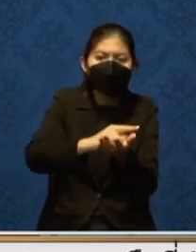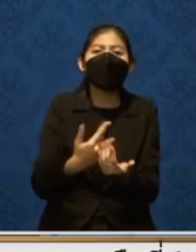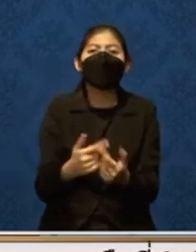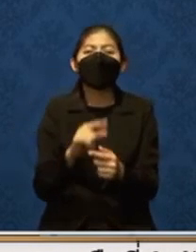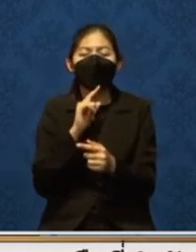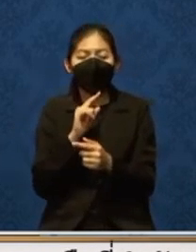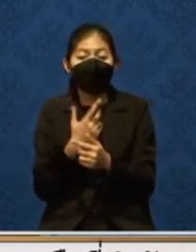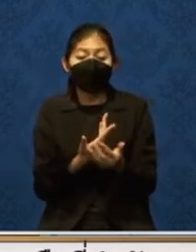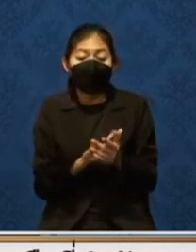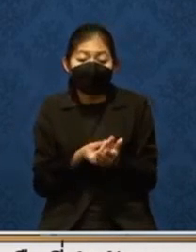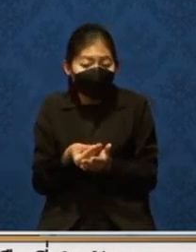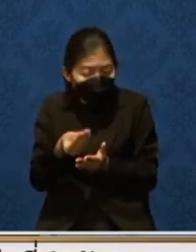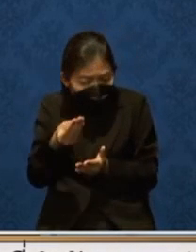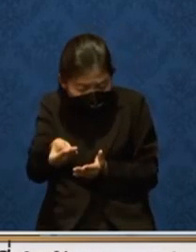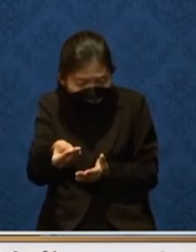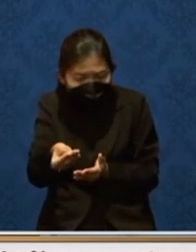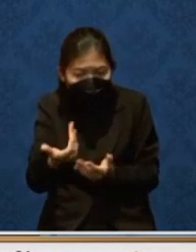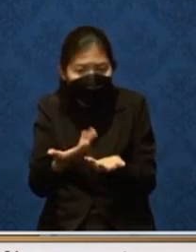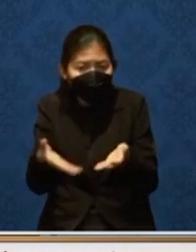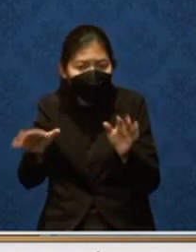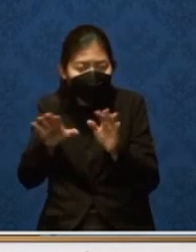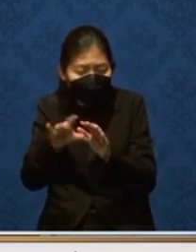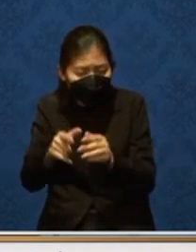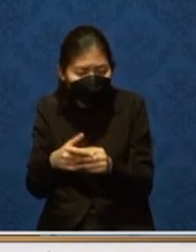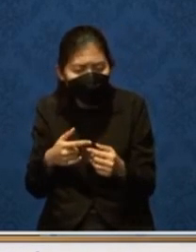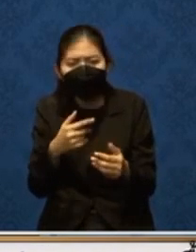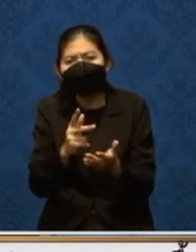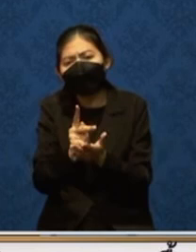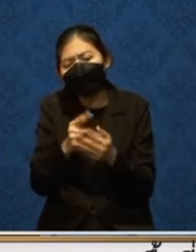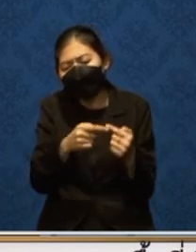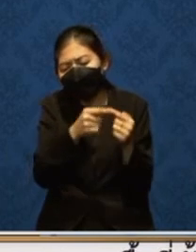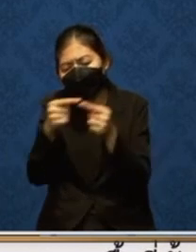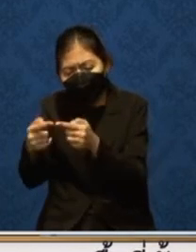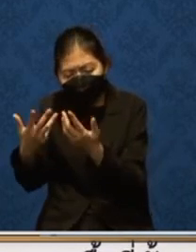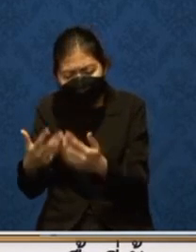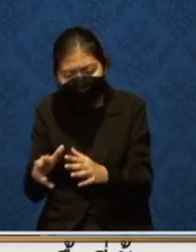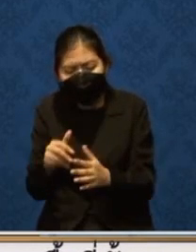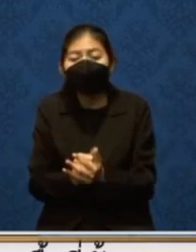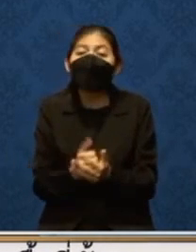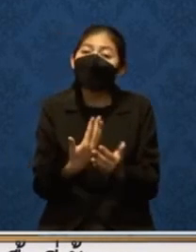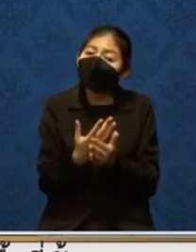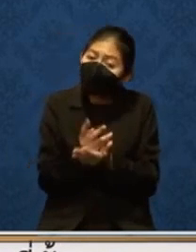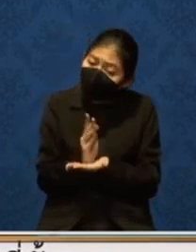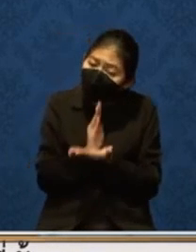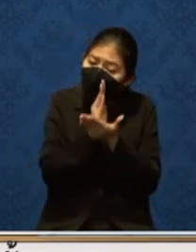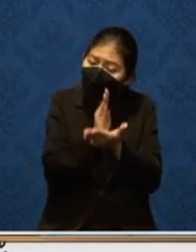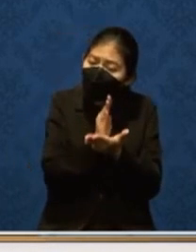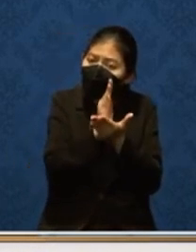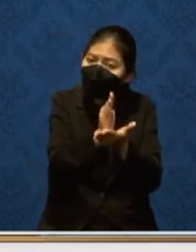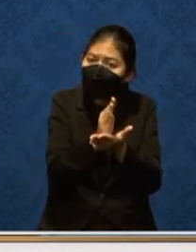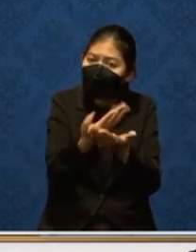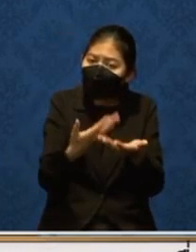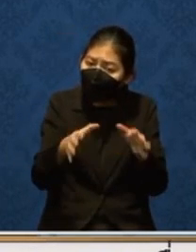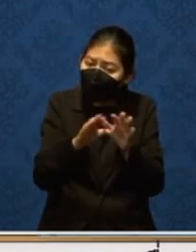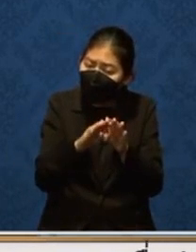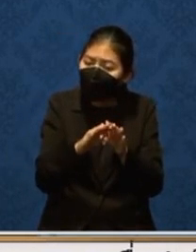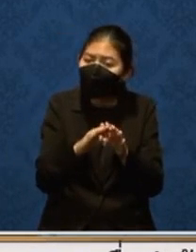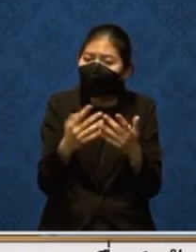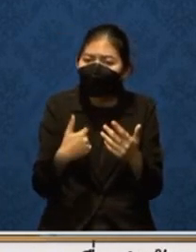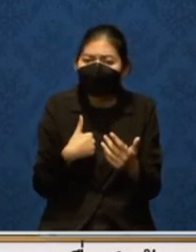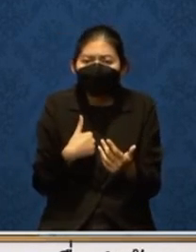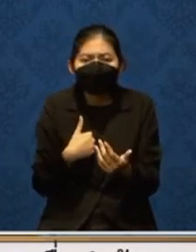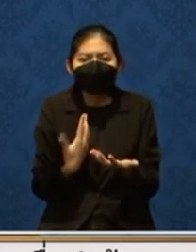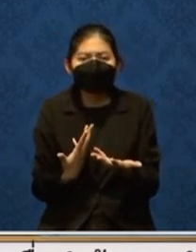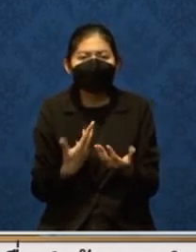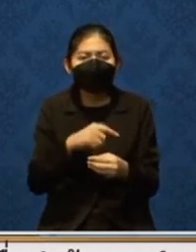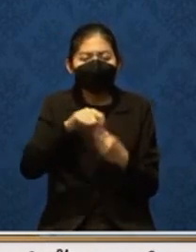ลูกนี่เราเอาเงินไปใหคนในกรอบหัวกู้ต่อไม่พอ เอาเงินไปบริจากใหพักการเมองขคนใครอบหัวตวเองทั้งทั้งท